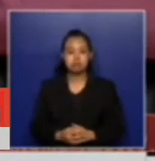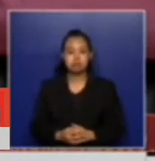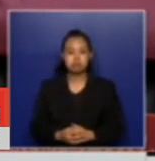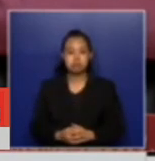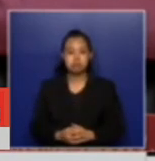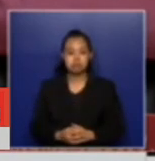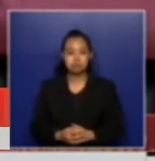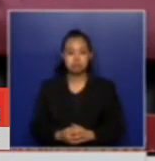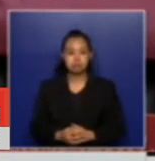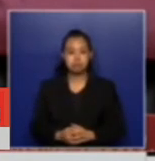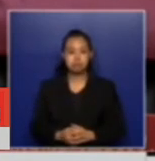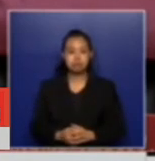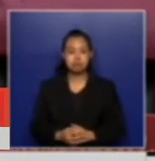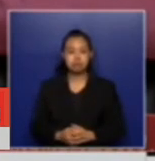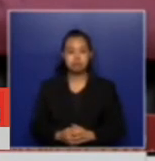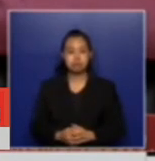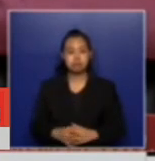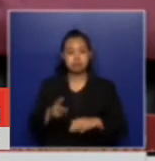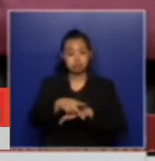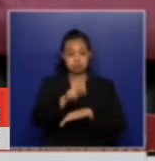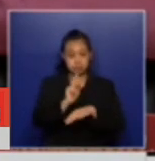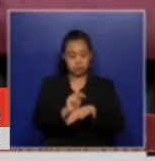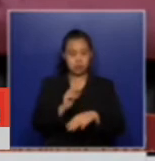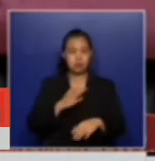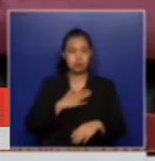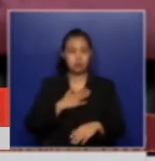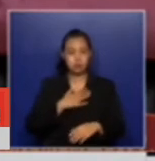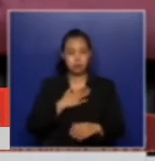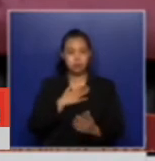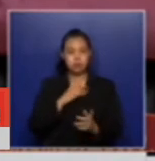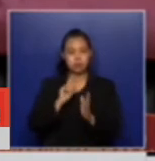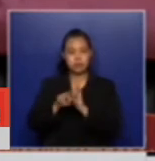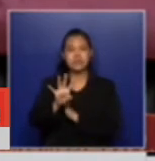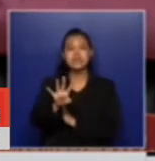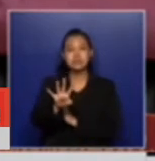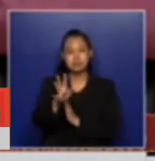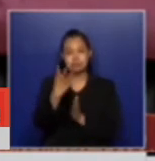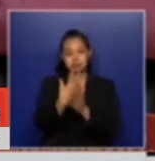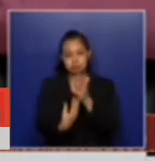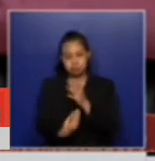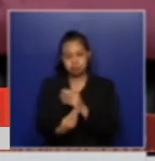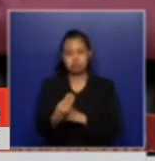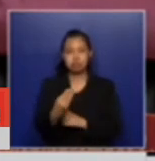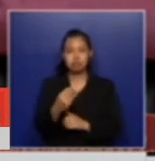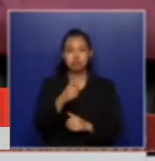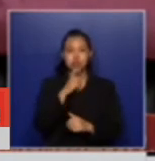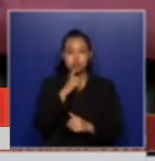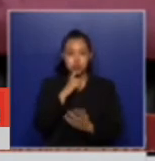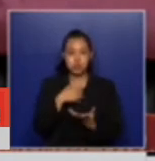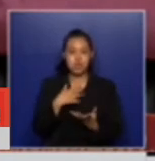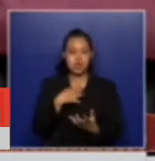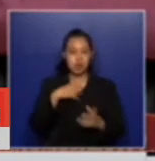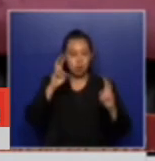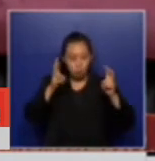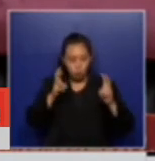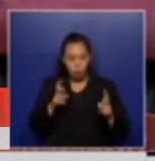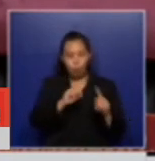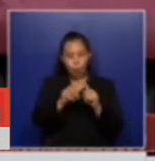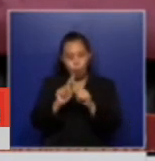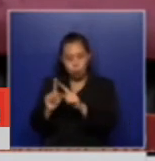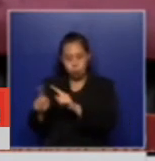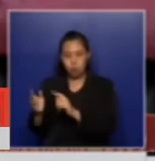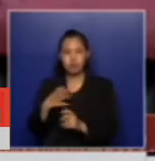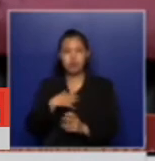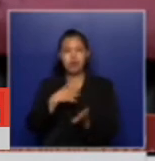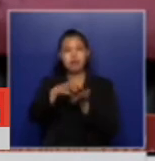ท่านประธานที่เคารพครับผมเหลืออีก4นาทีนะครับจริงๆมีอีกหลายเรื่องทีเดียวที่ผมอยากกราบเรียนท่าน